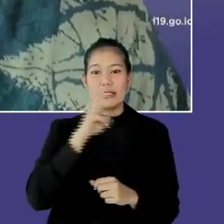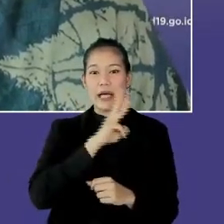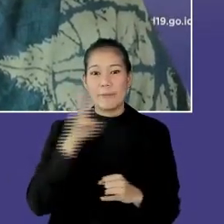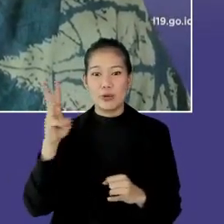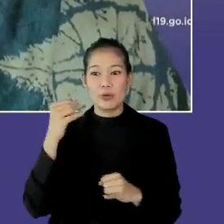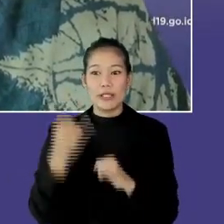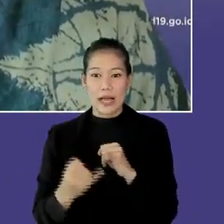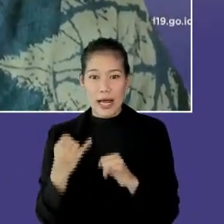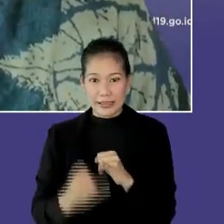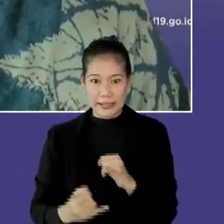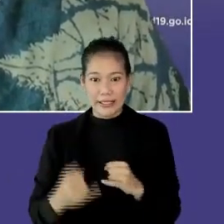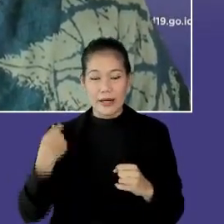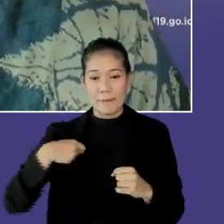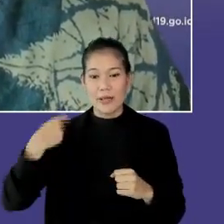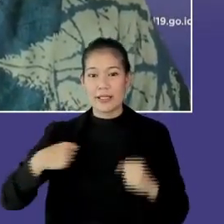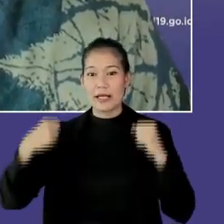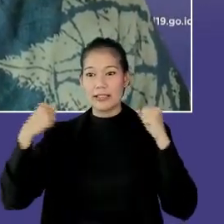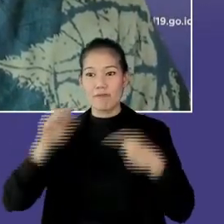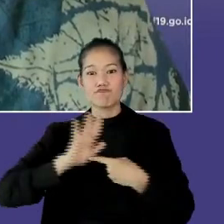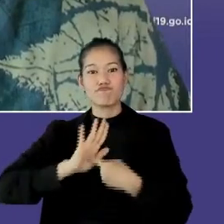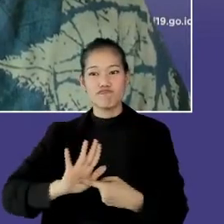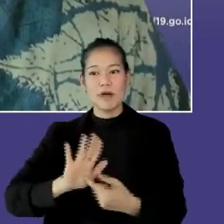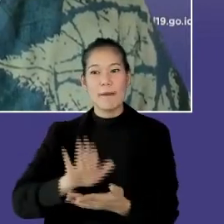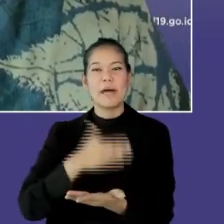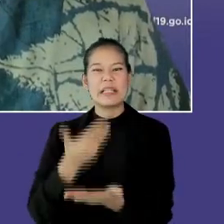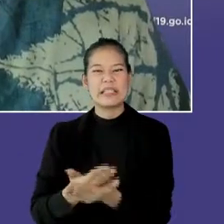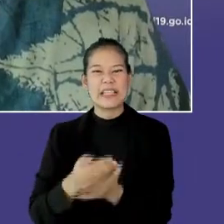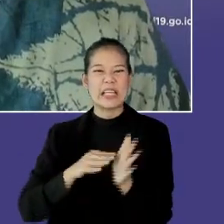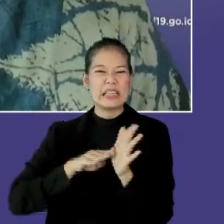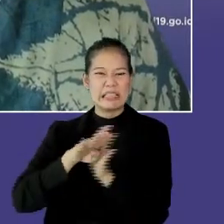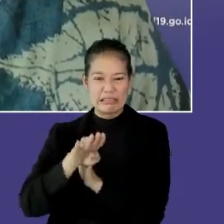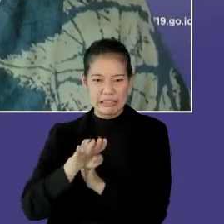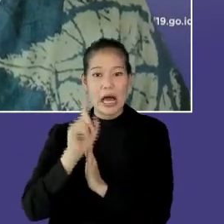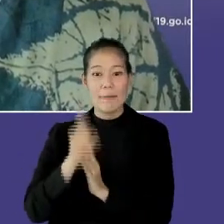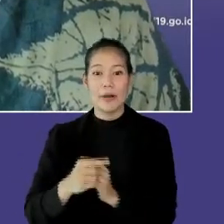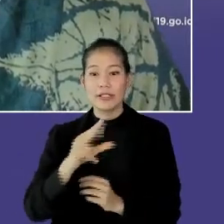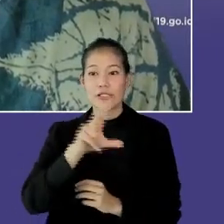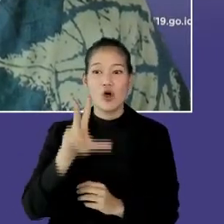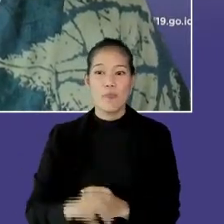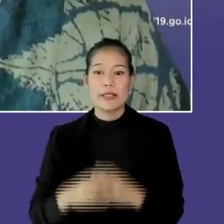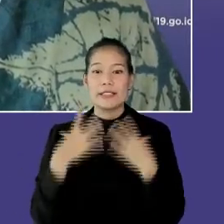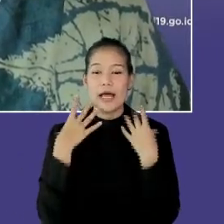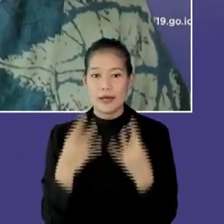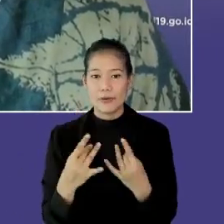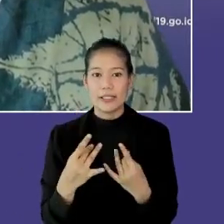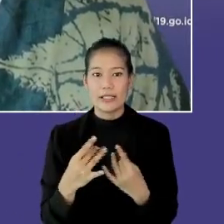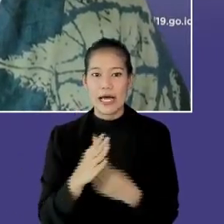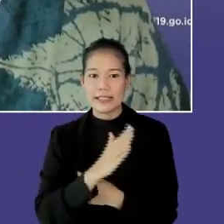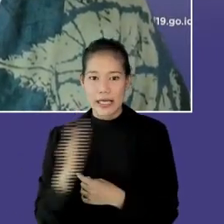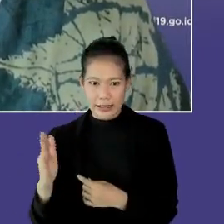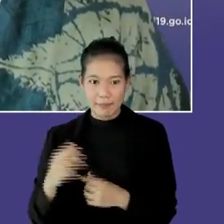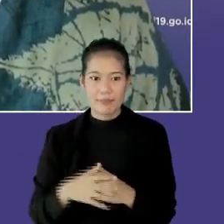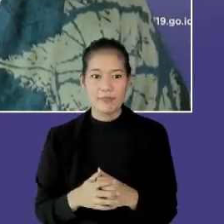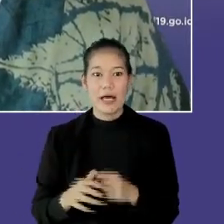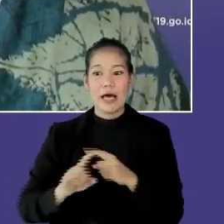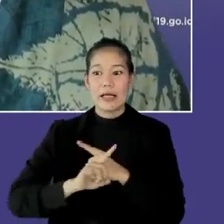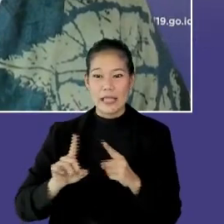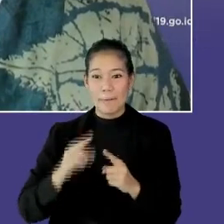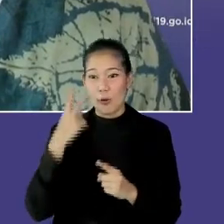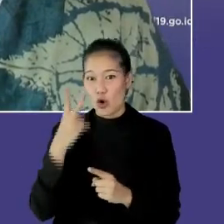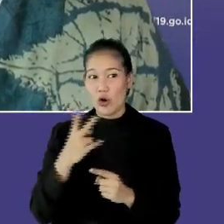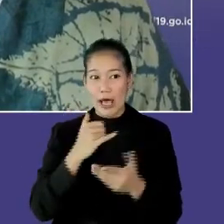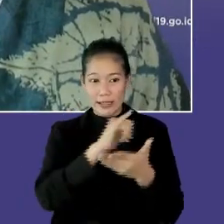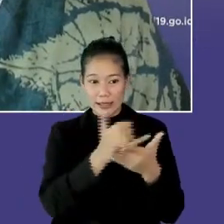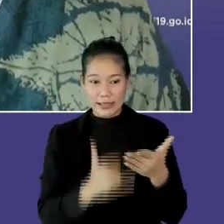terakhir, Kemenkes merilis data angka kematian COVID-19 yang cenderung tinggi terutama di Jabar, Jateng, dan Jatim. Tapi berdasarkan